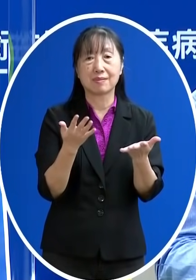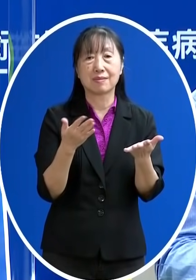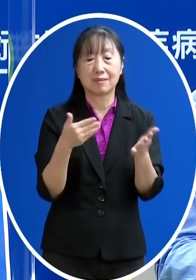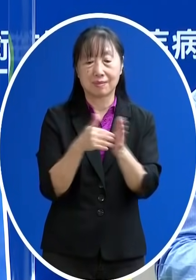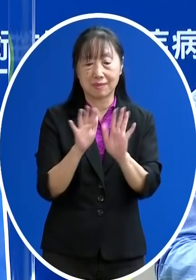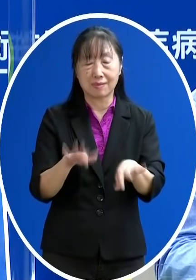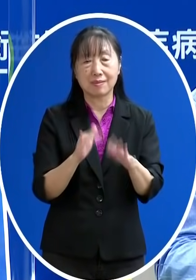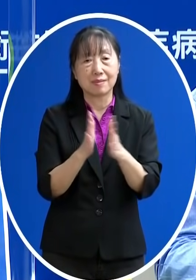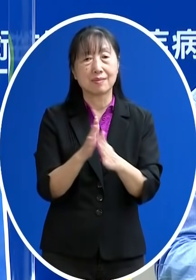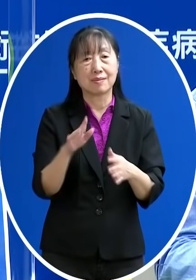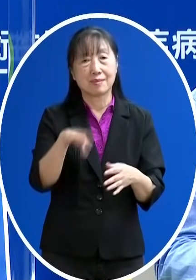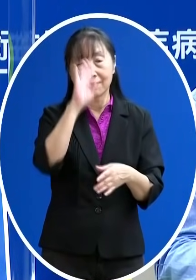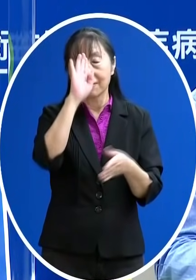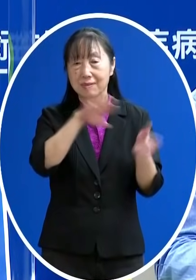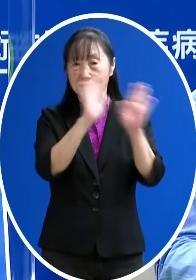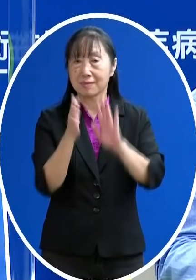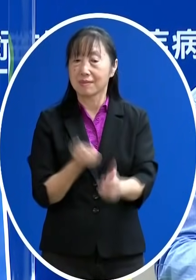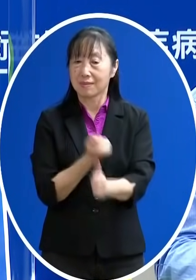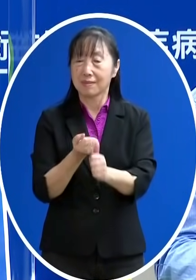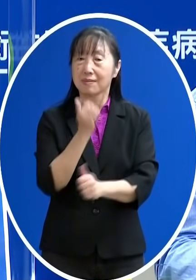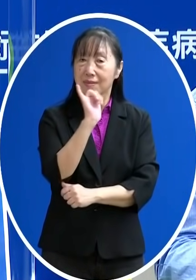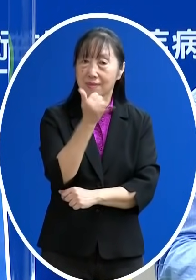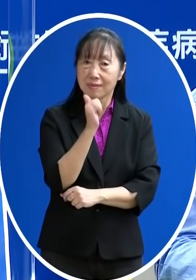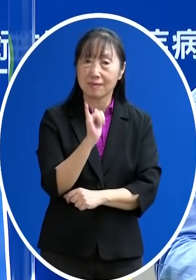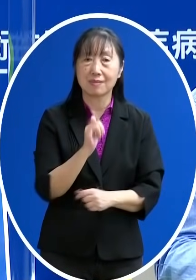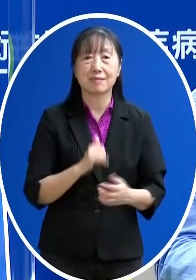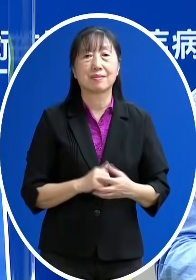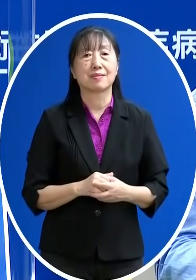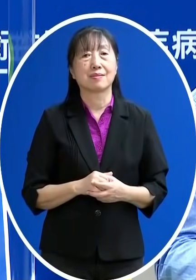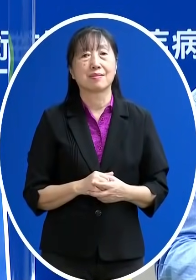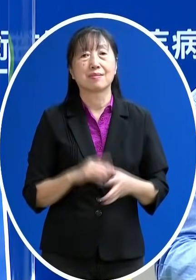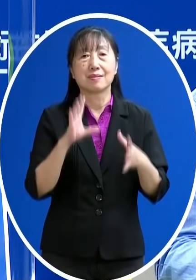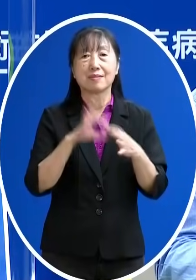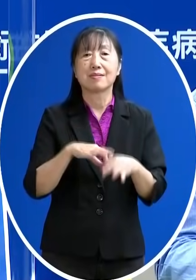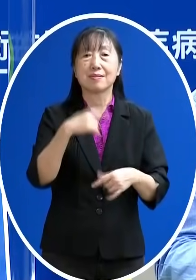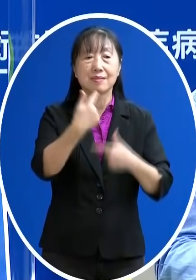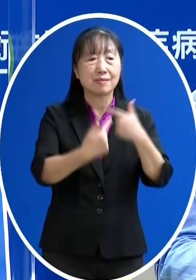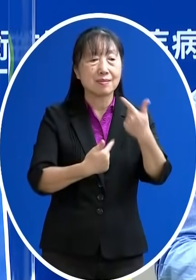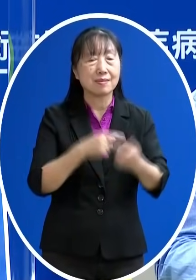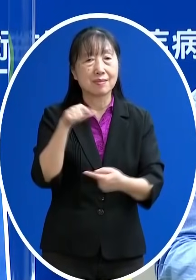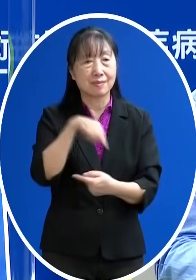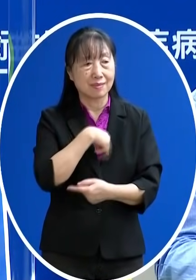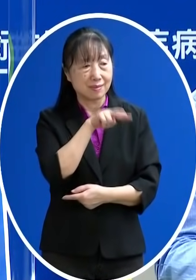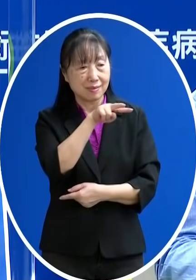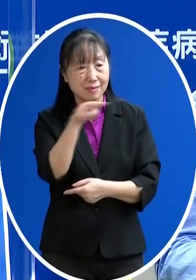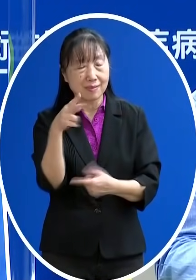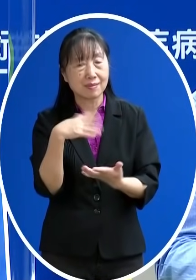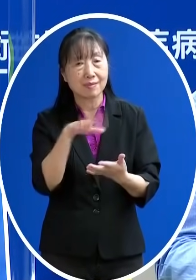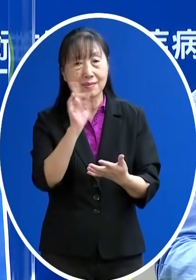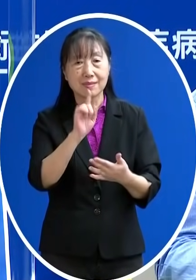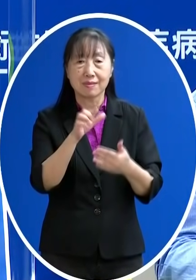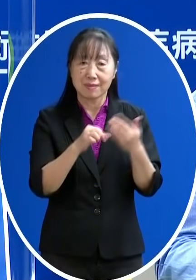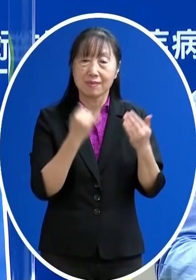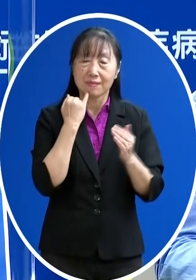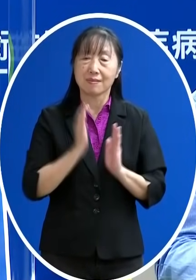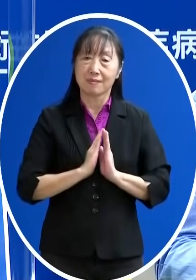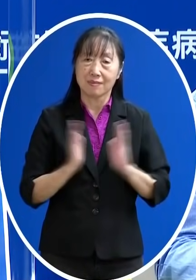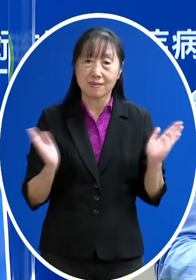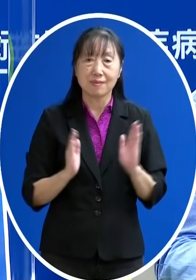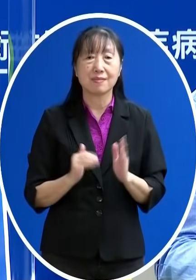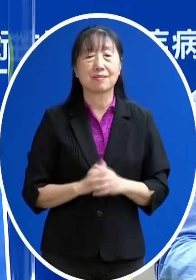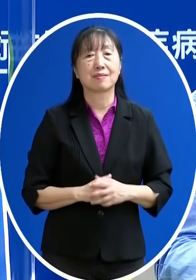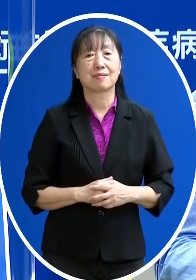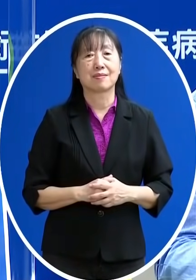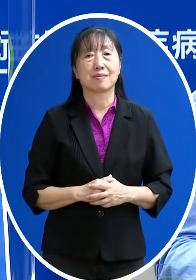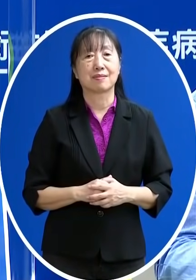前来讲，疫情仍然维持的算是相当的好。好，所以陆陆续续会有这些开放，好像明天我们仍然会对有一